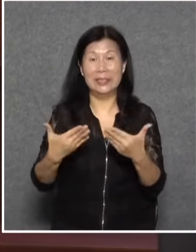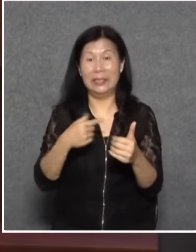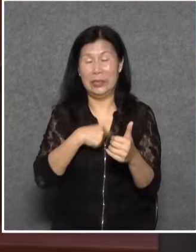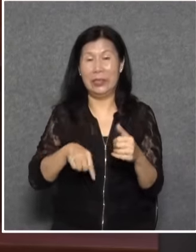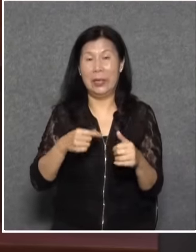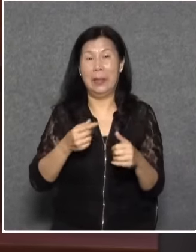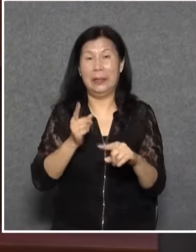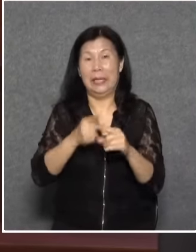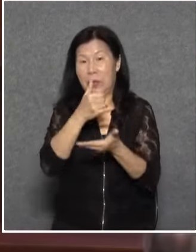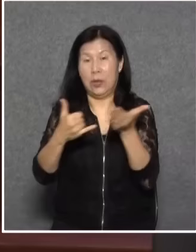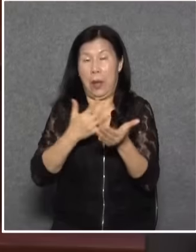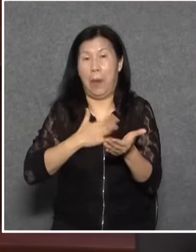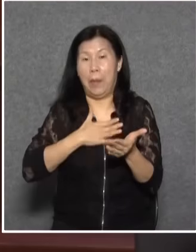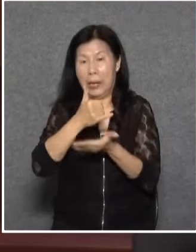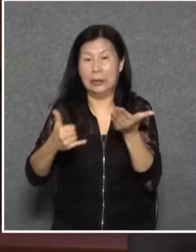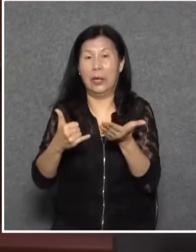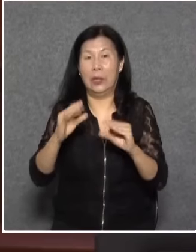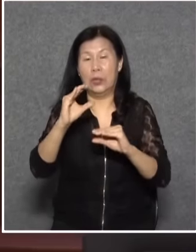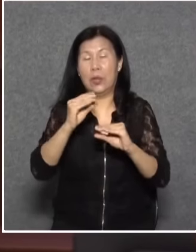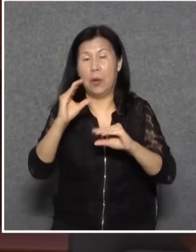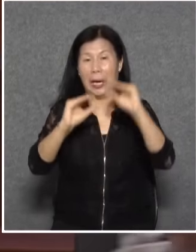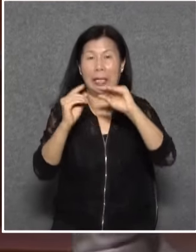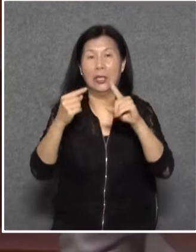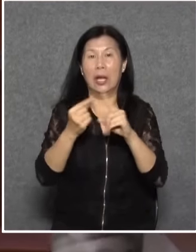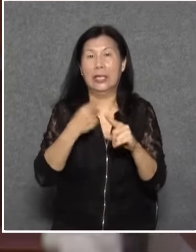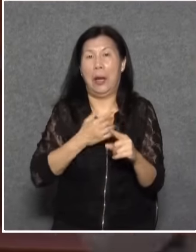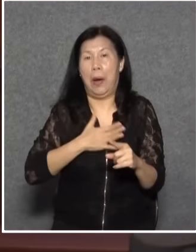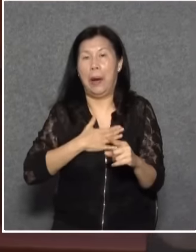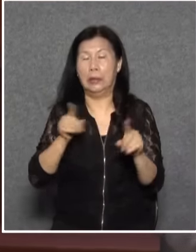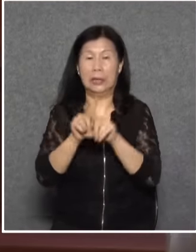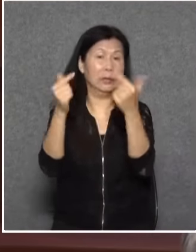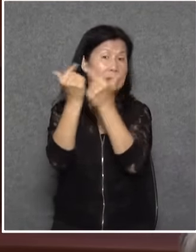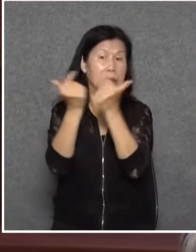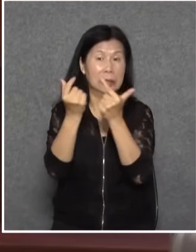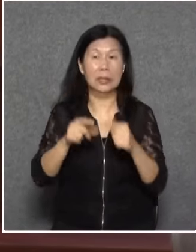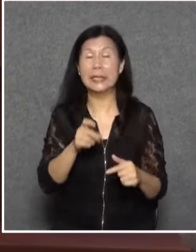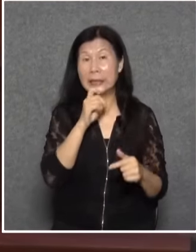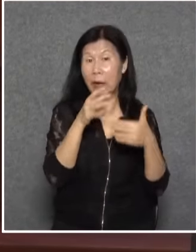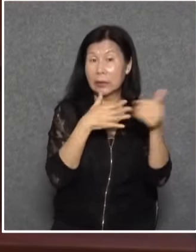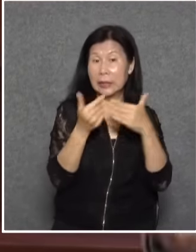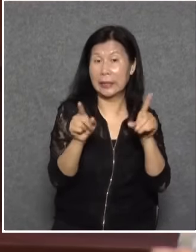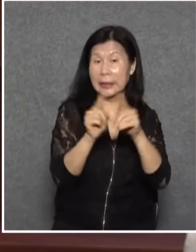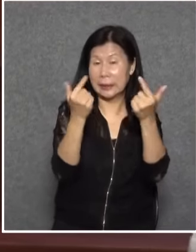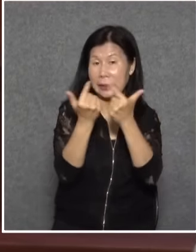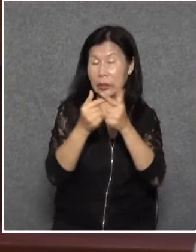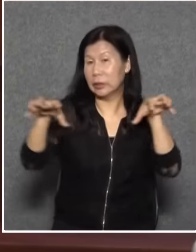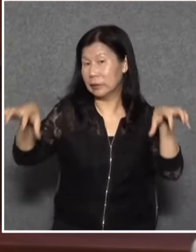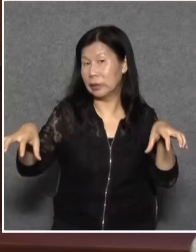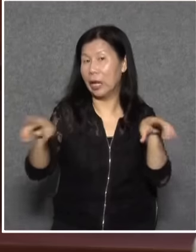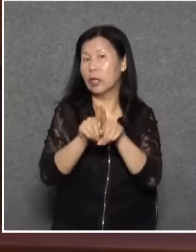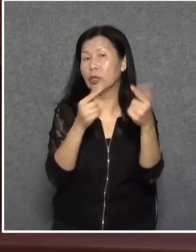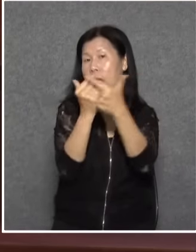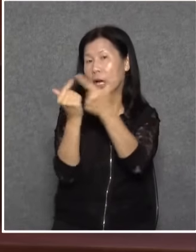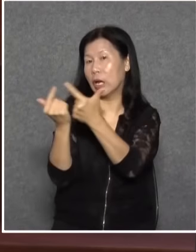黨冇吉屎，嗰啲冇爭議噶嘛，大佬係咪？但係有啲係有爭議嘅，咁啊大家又各有各拗咯，係